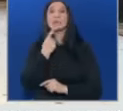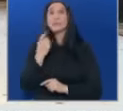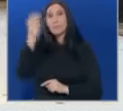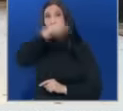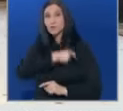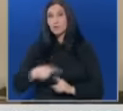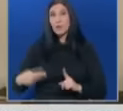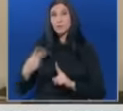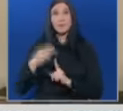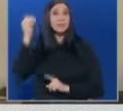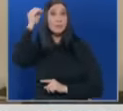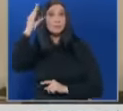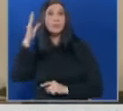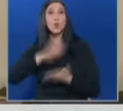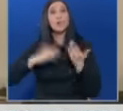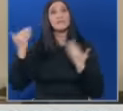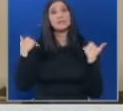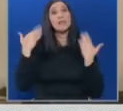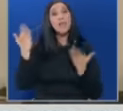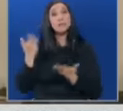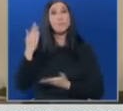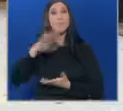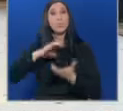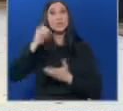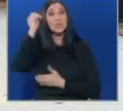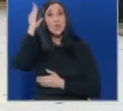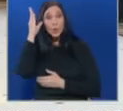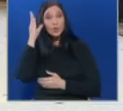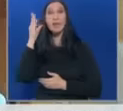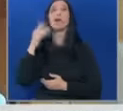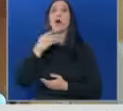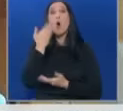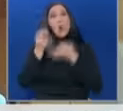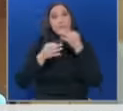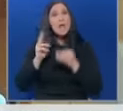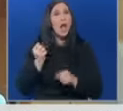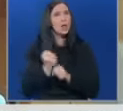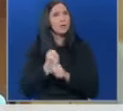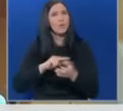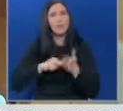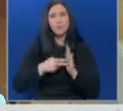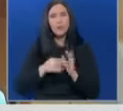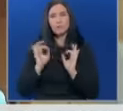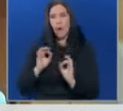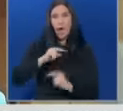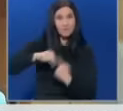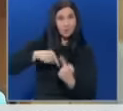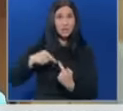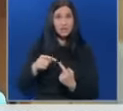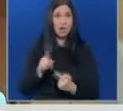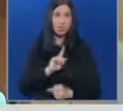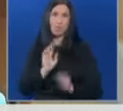професорът в Университета за политически науки в Букурещ Андрей Тарано обясни как работи моделът. Такава ротация е